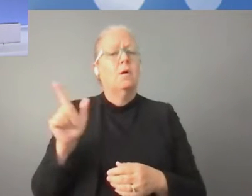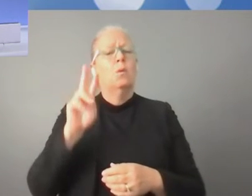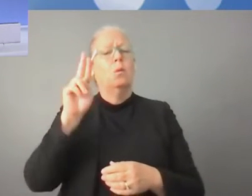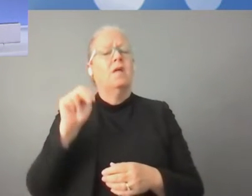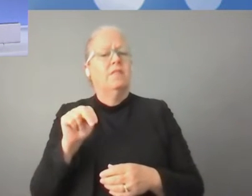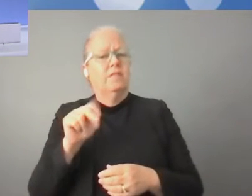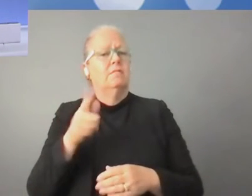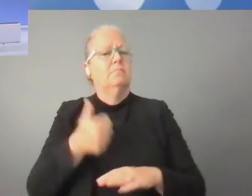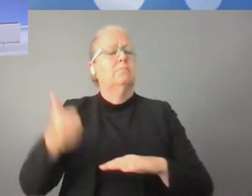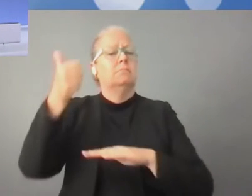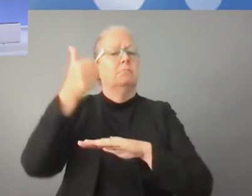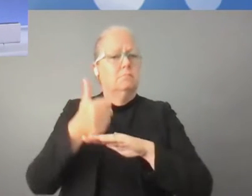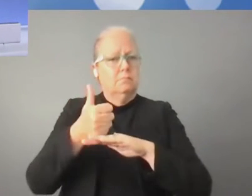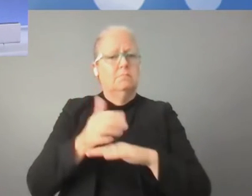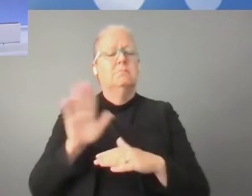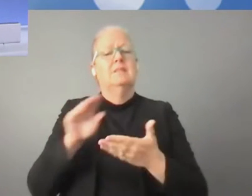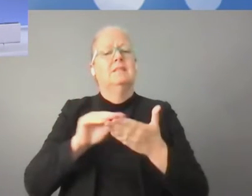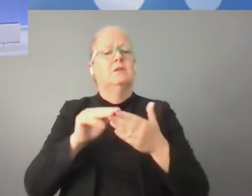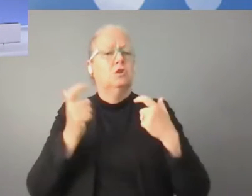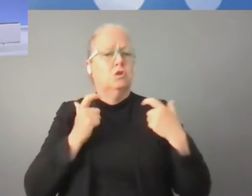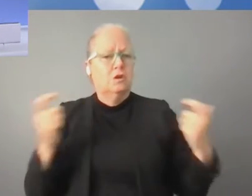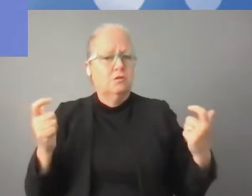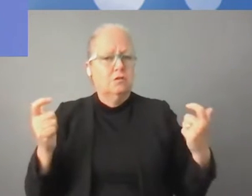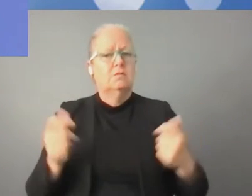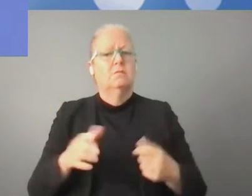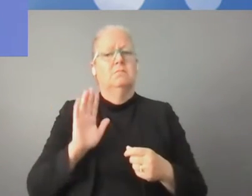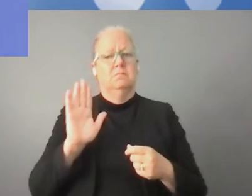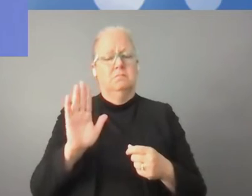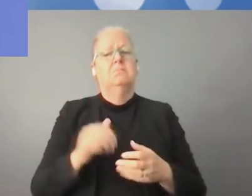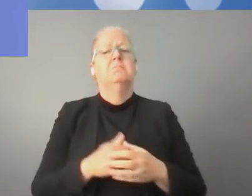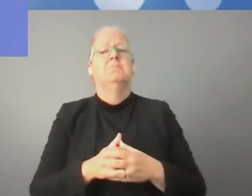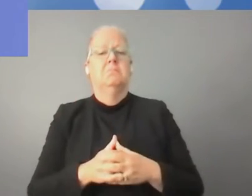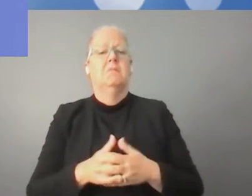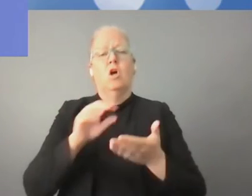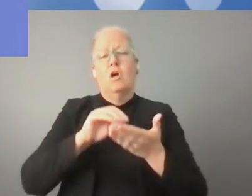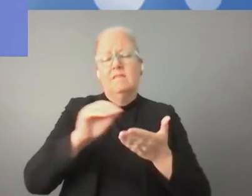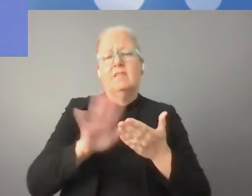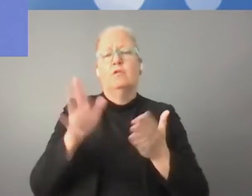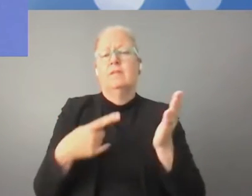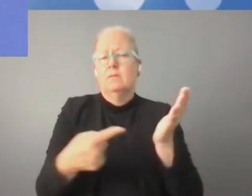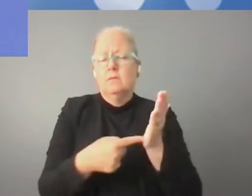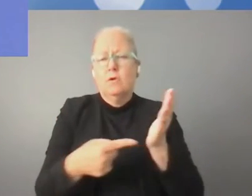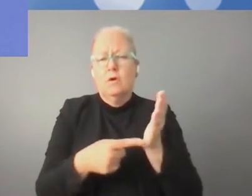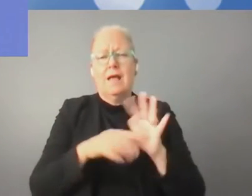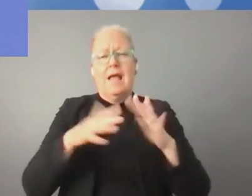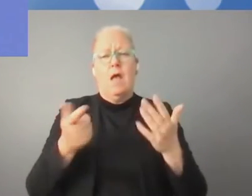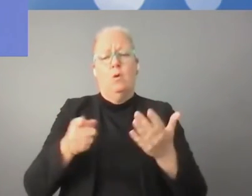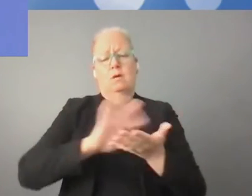вернемся. Наша следующая выступающая Мария Франческа Спаттализано, которая